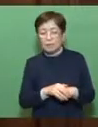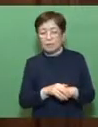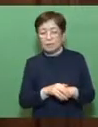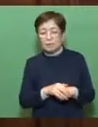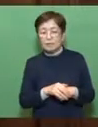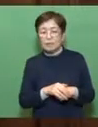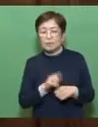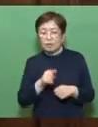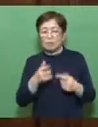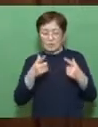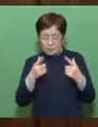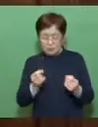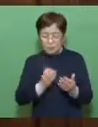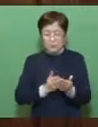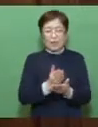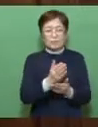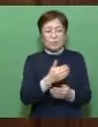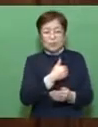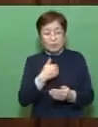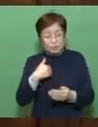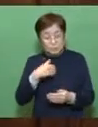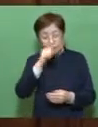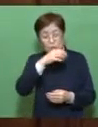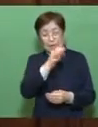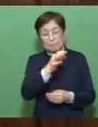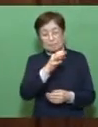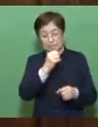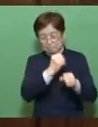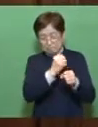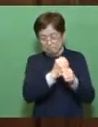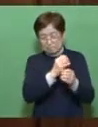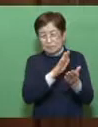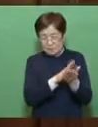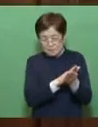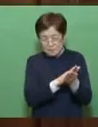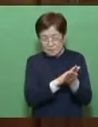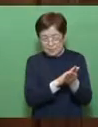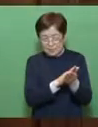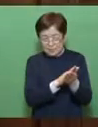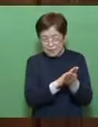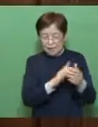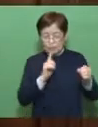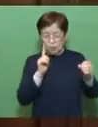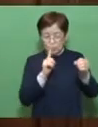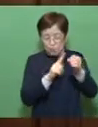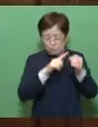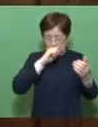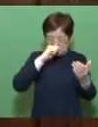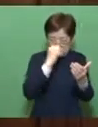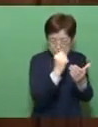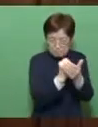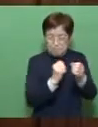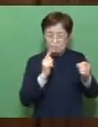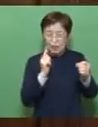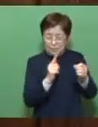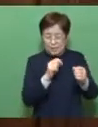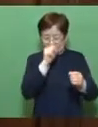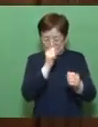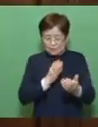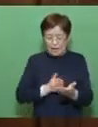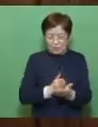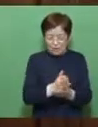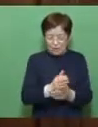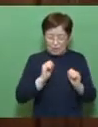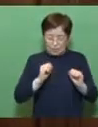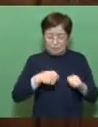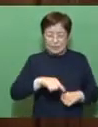予算ということにえ今年いたしましたのできちっとスタート出しよく目標に向かって走っていけるよう